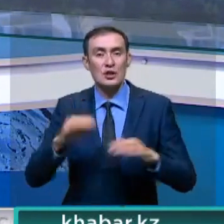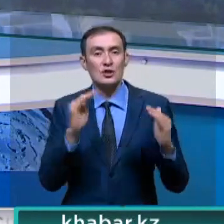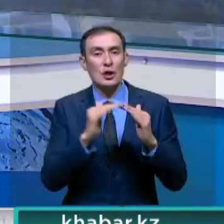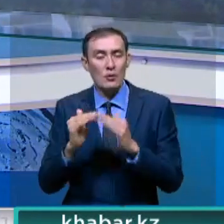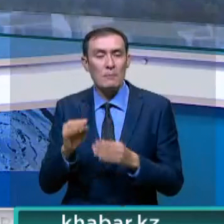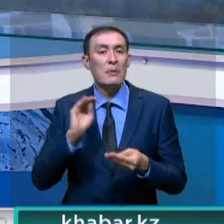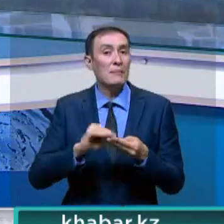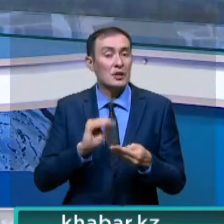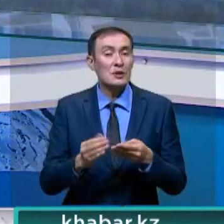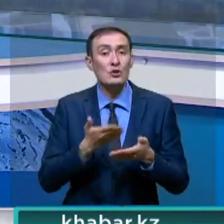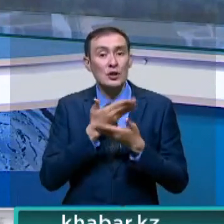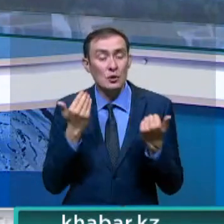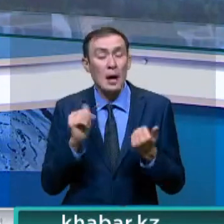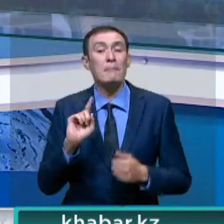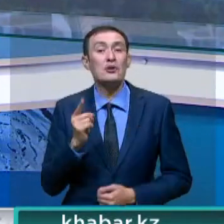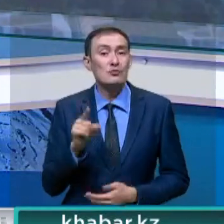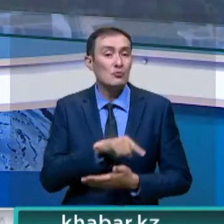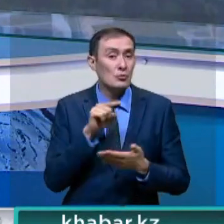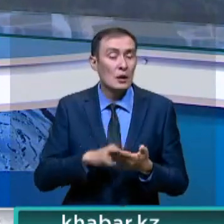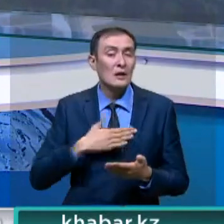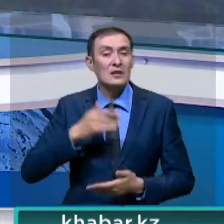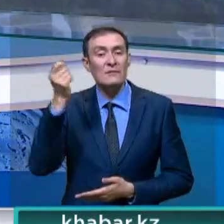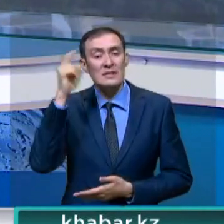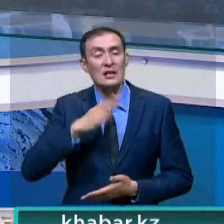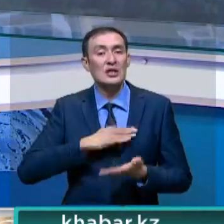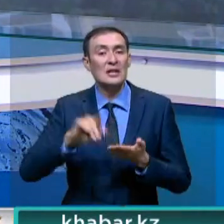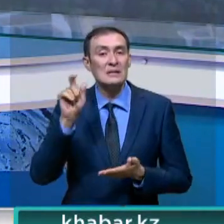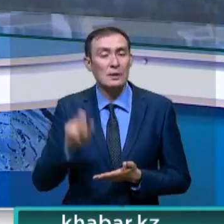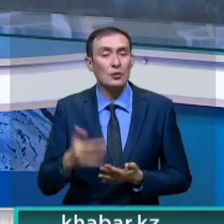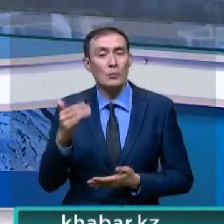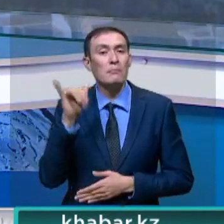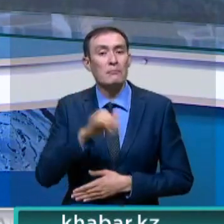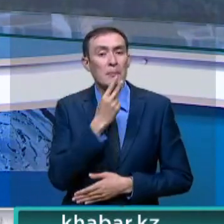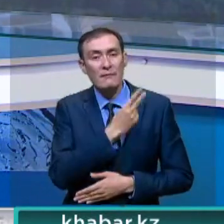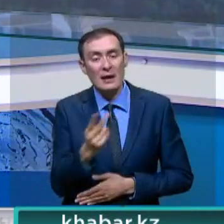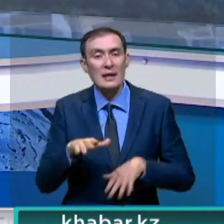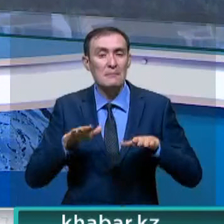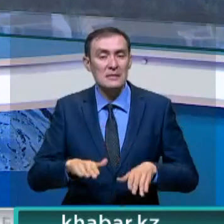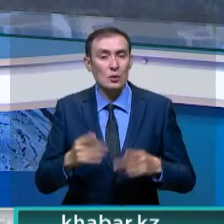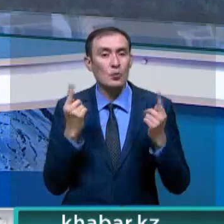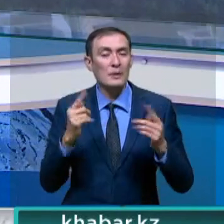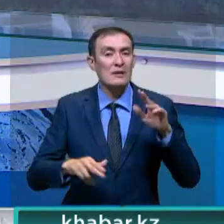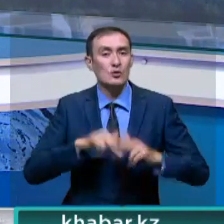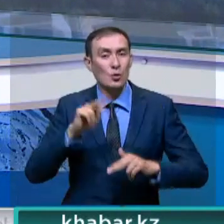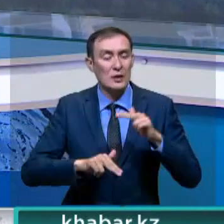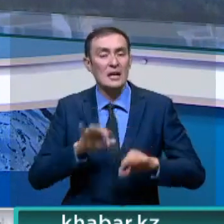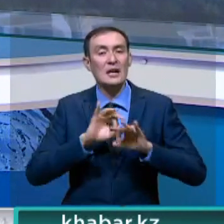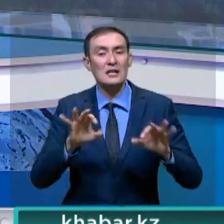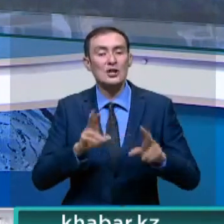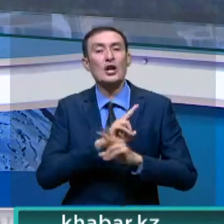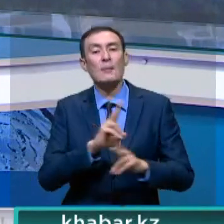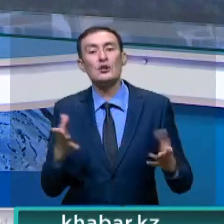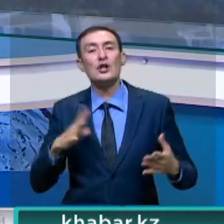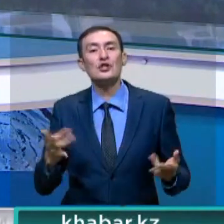И их по-прежнему нет. А вот почему, выяснял наш коллега Тимур Казагулов. Он побывал на месте амбициозной стройки и расскажет, кому